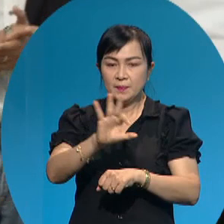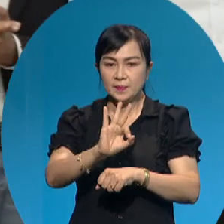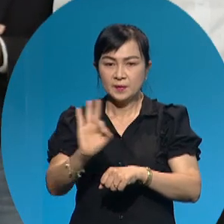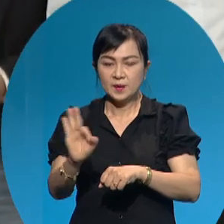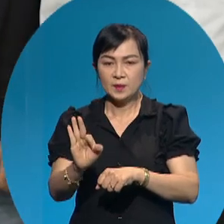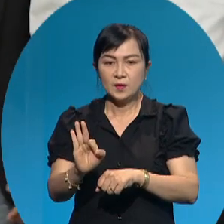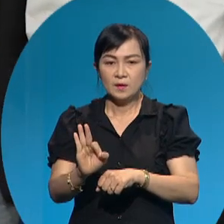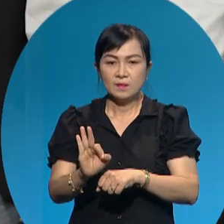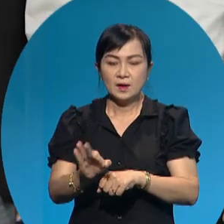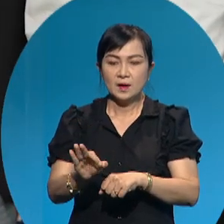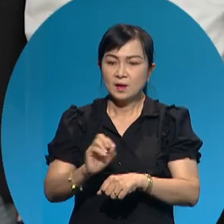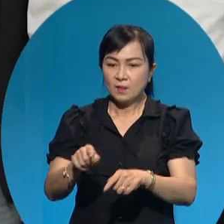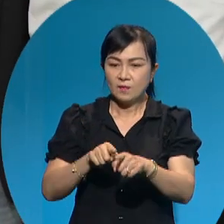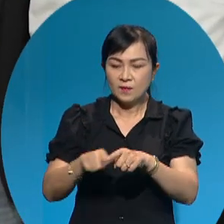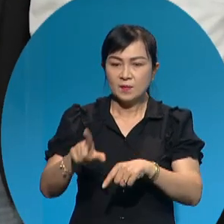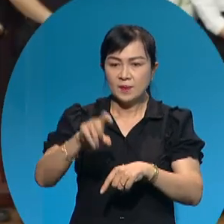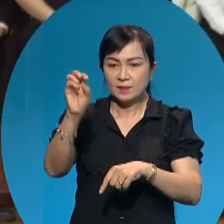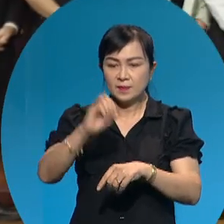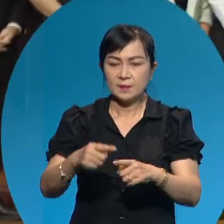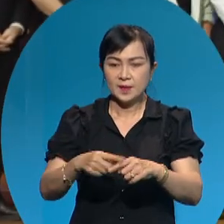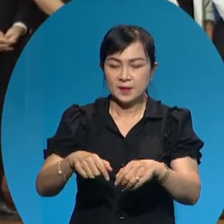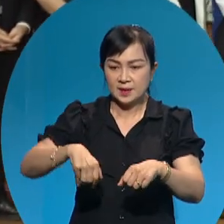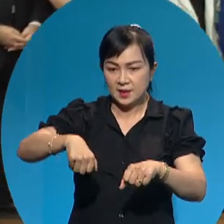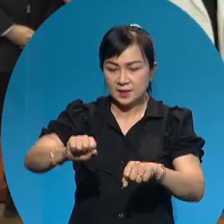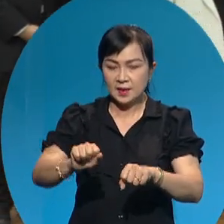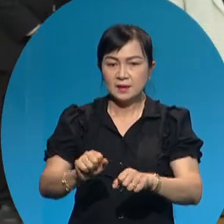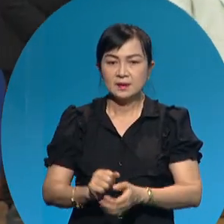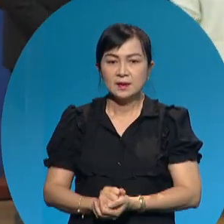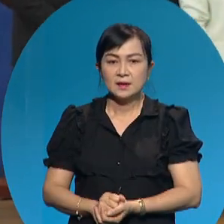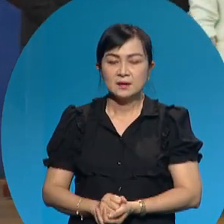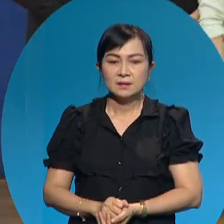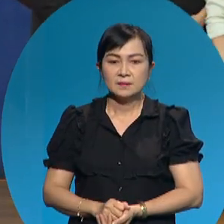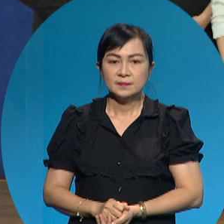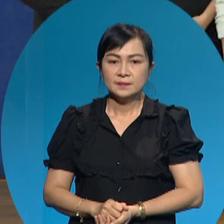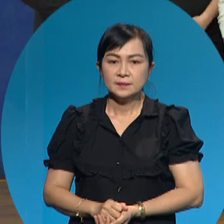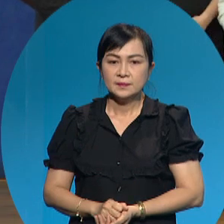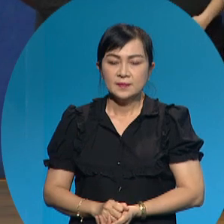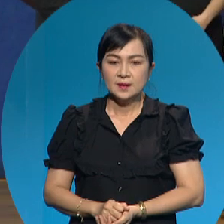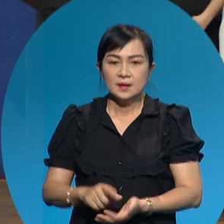đồng và không vượt quá 70% giá trị xe với lãi suất 0% trong suốt chu kỳ vay.